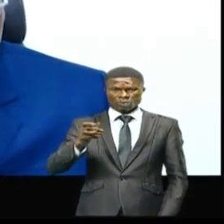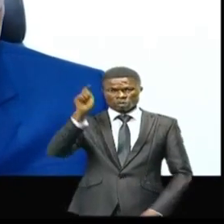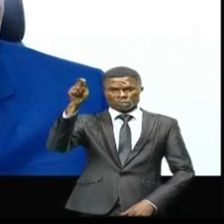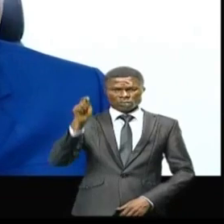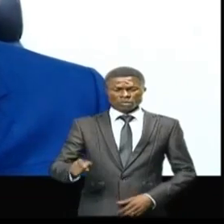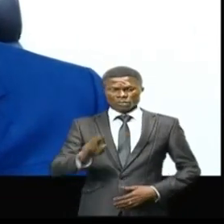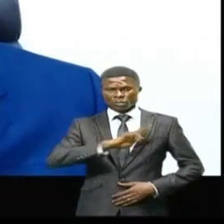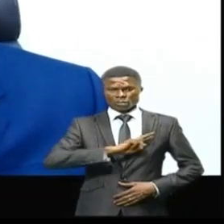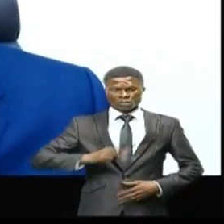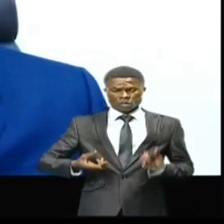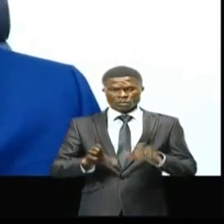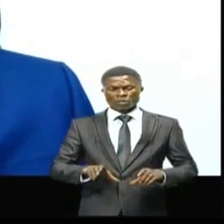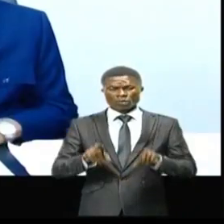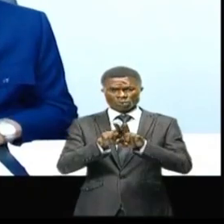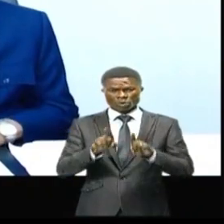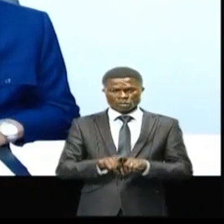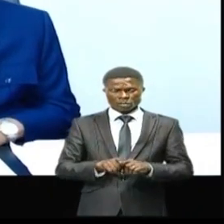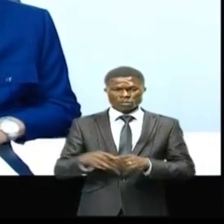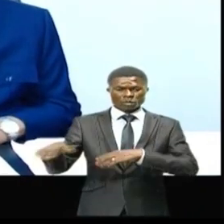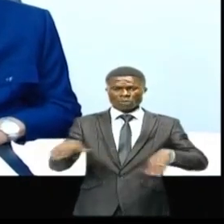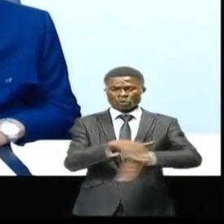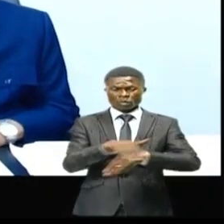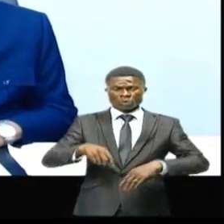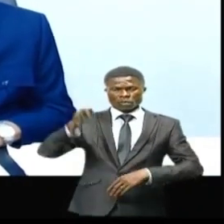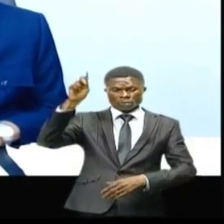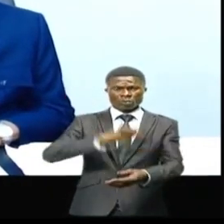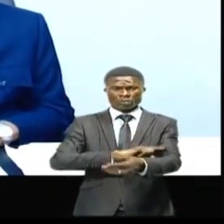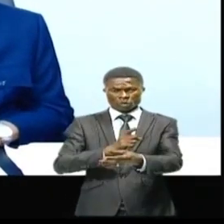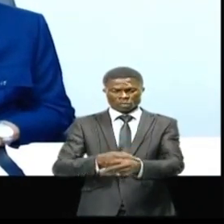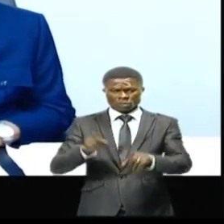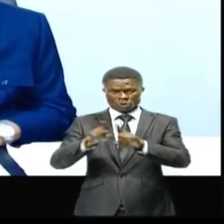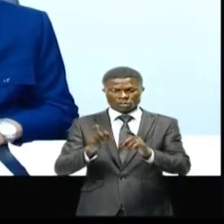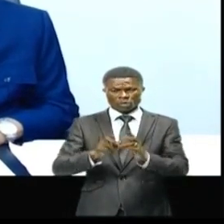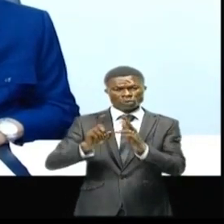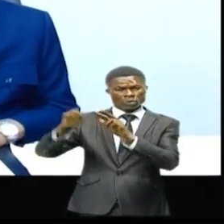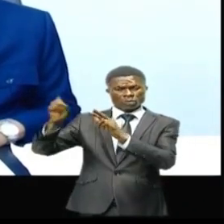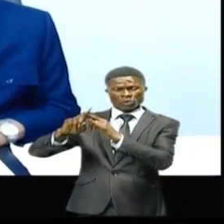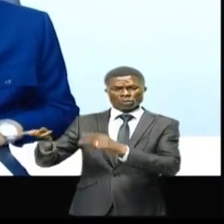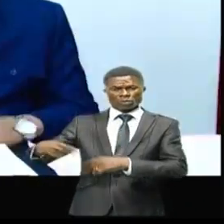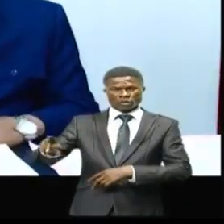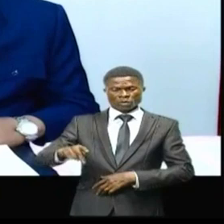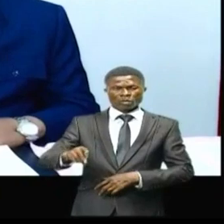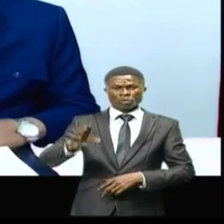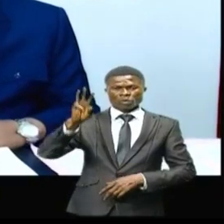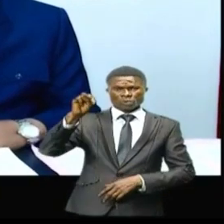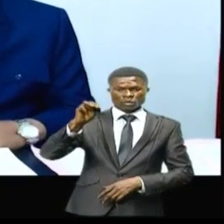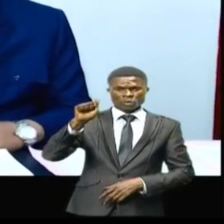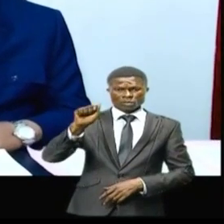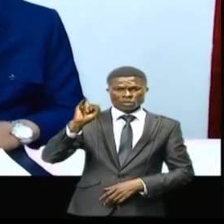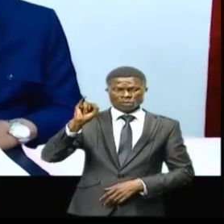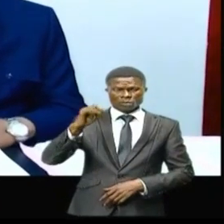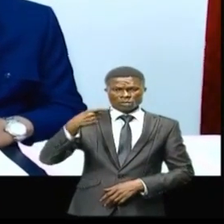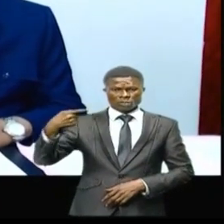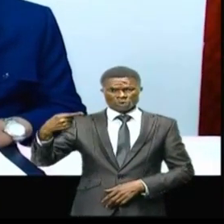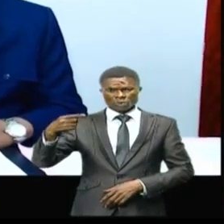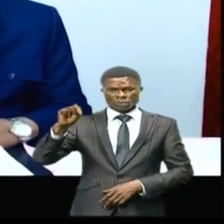démocratique du Congo phare décès au fond dans le Nord qui vous est au déplacer de la province de main Doumbé